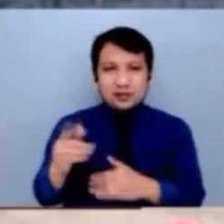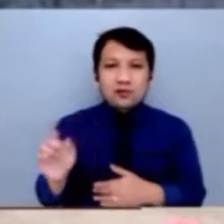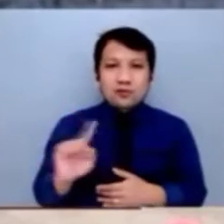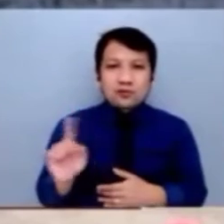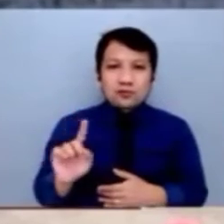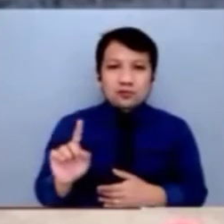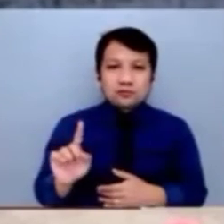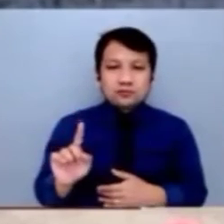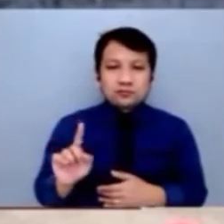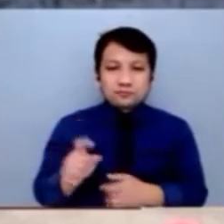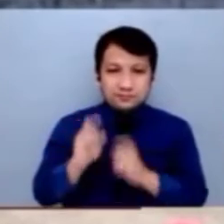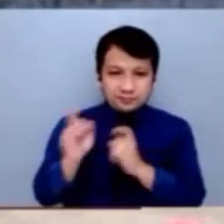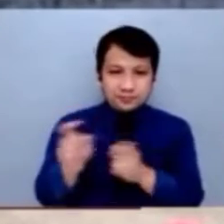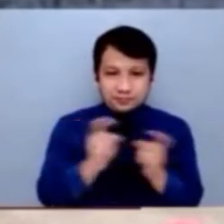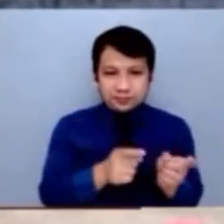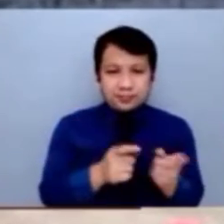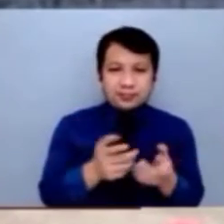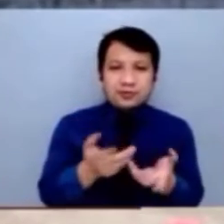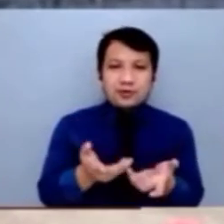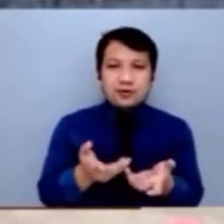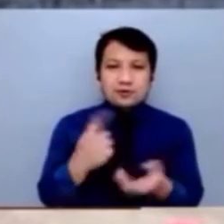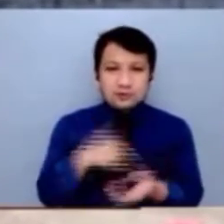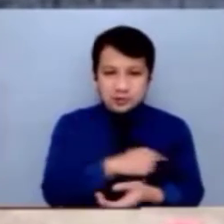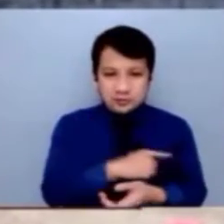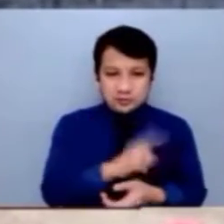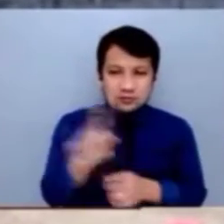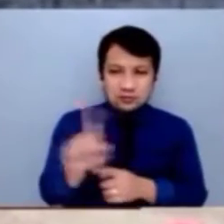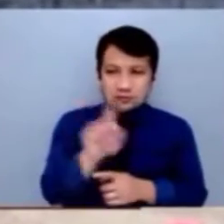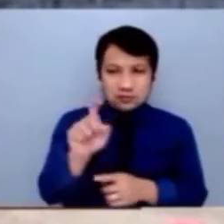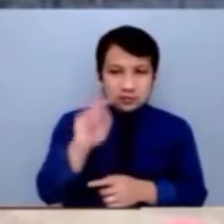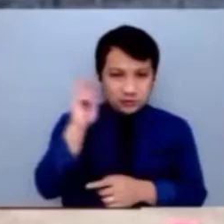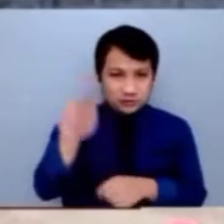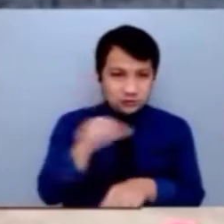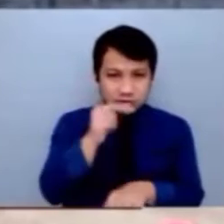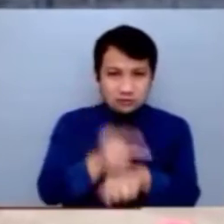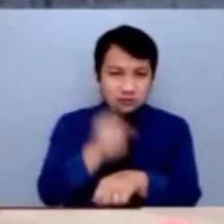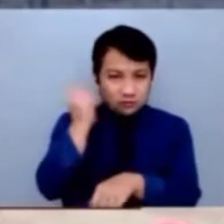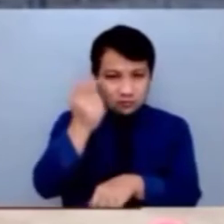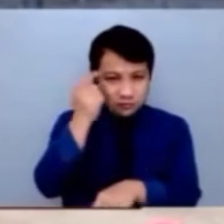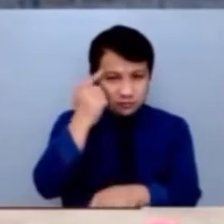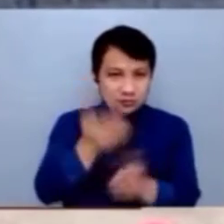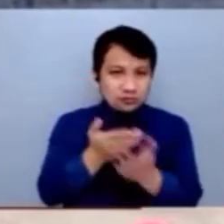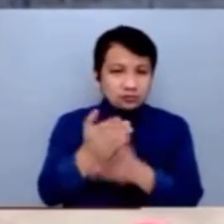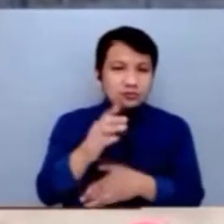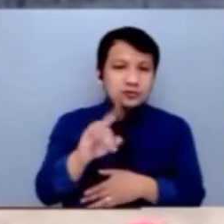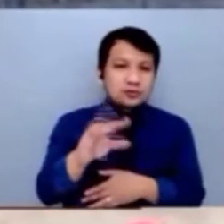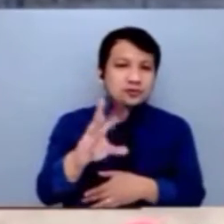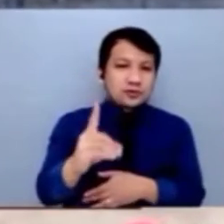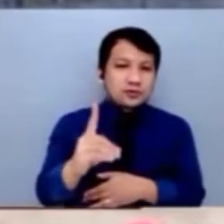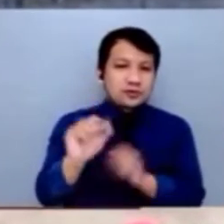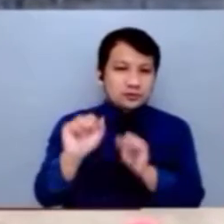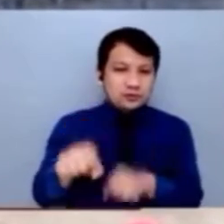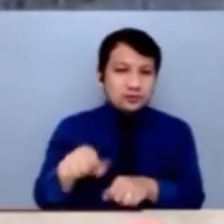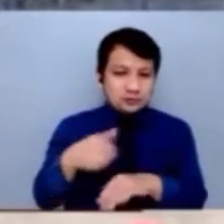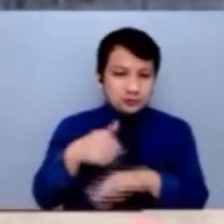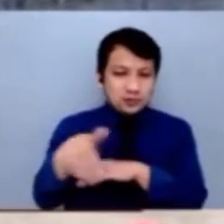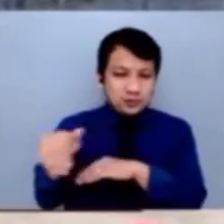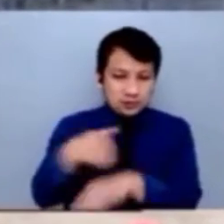relief goods. So we ask the national government through DSWD if they can send us food